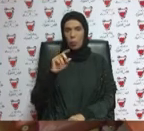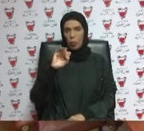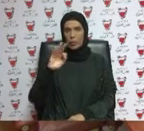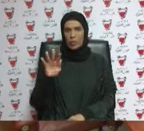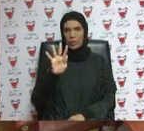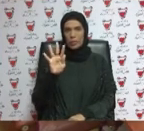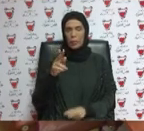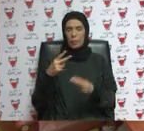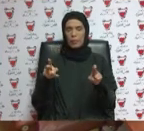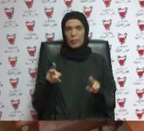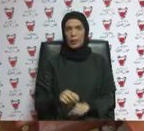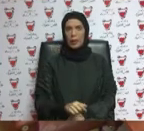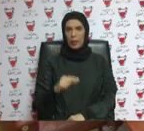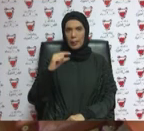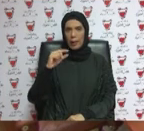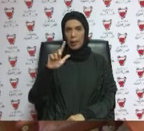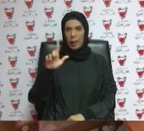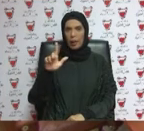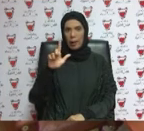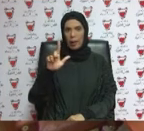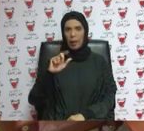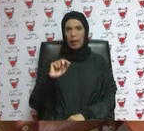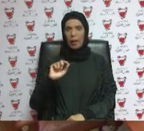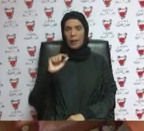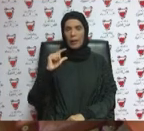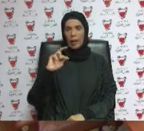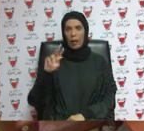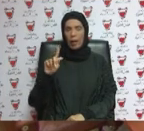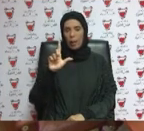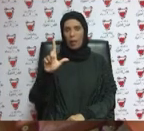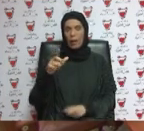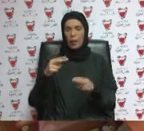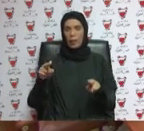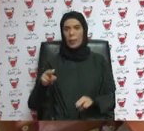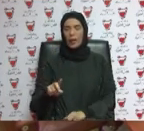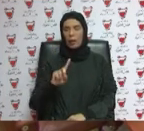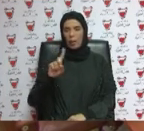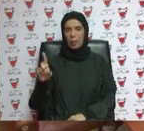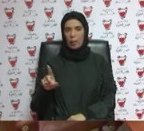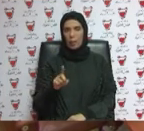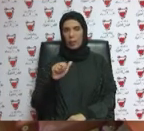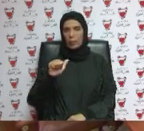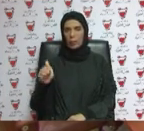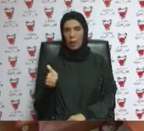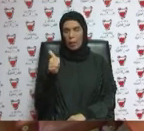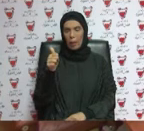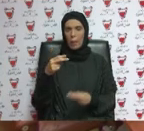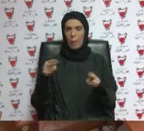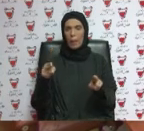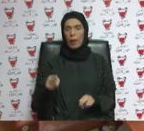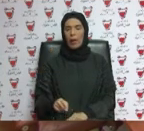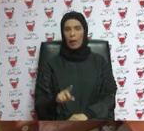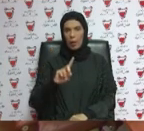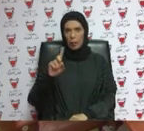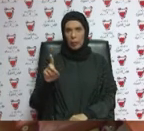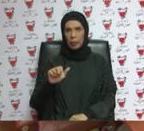المناعي، دلال جاسم عبد الله الزايد، رضا إبراهيم عبد الله منفردي، رضا